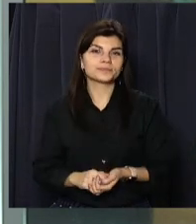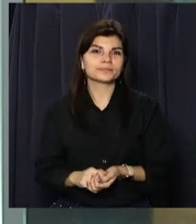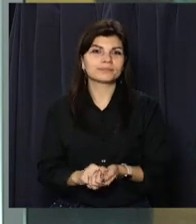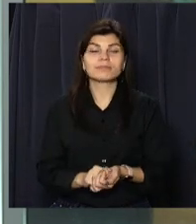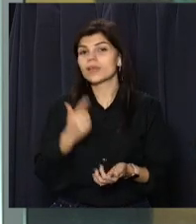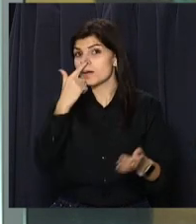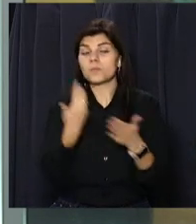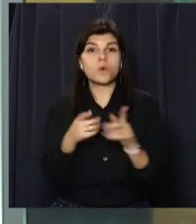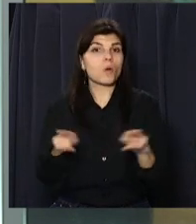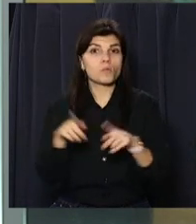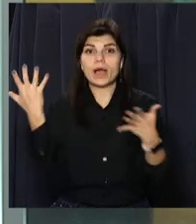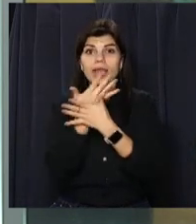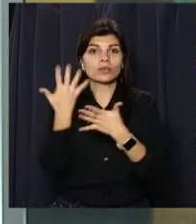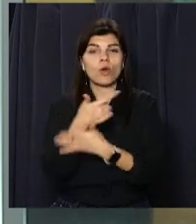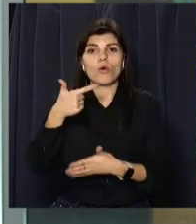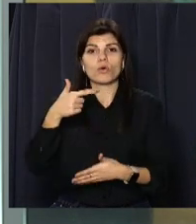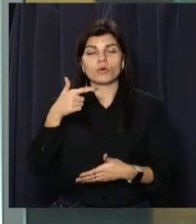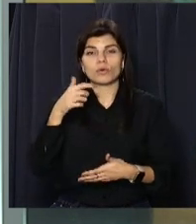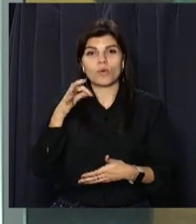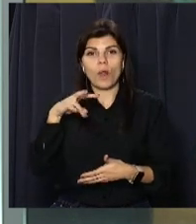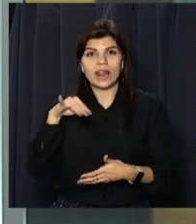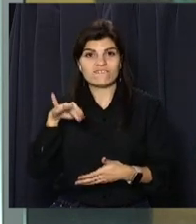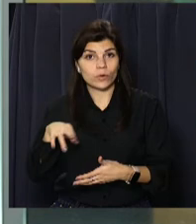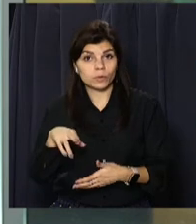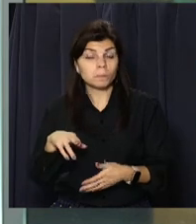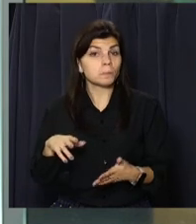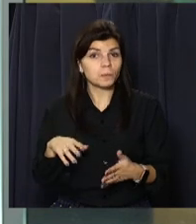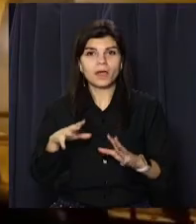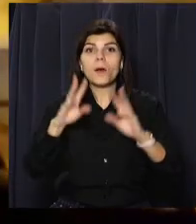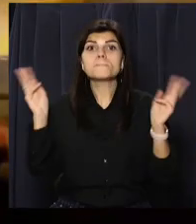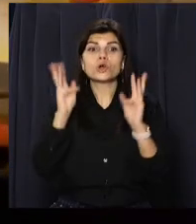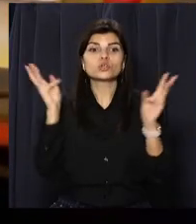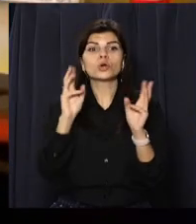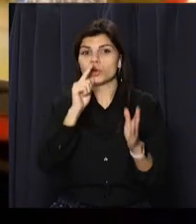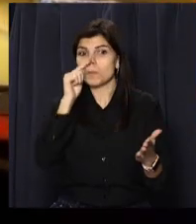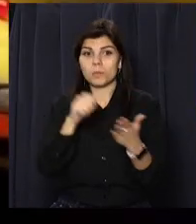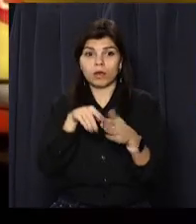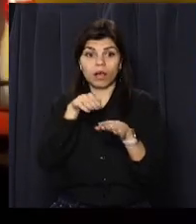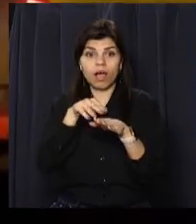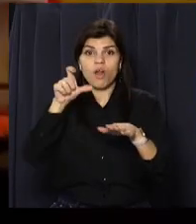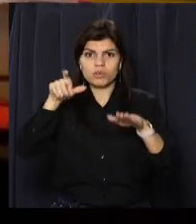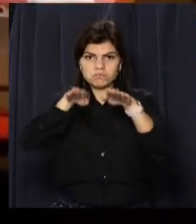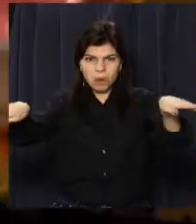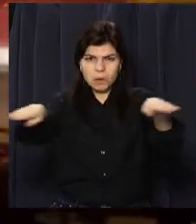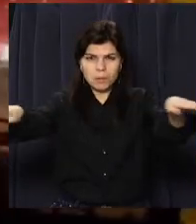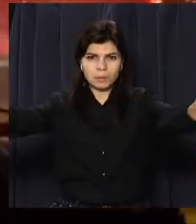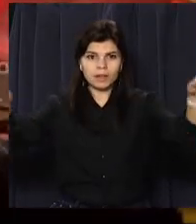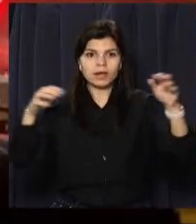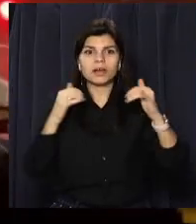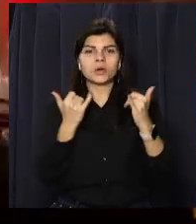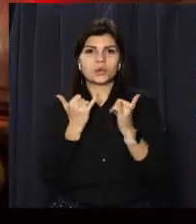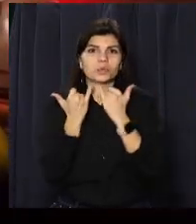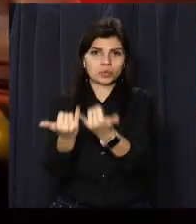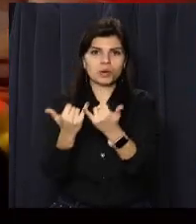голівудському кіно. Так у Дніпрі дали дорогу рятувальникам. Пожежну машину, яка потрапила в затор, пропустили. Інші автівки